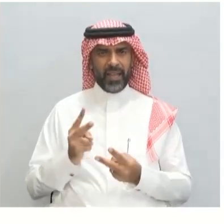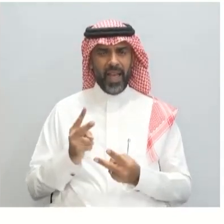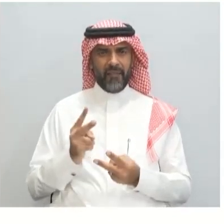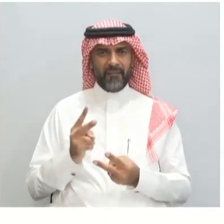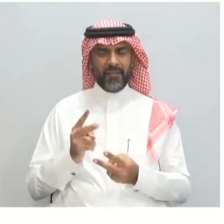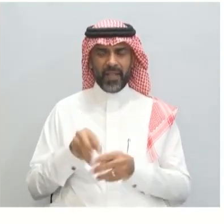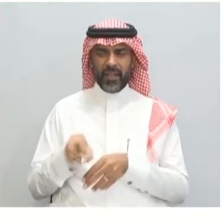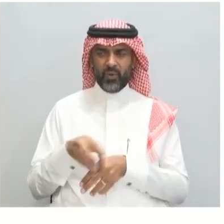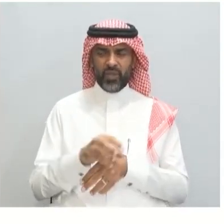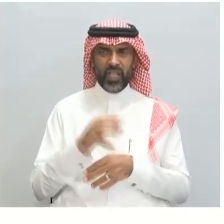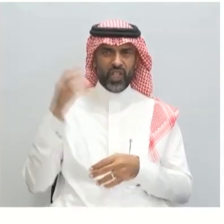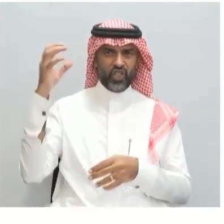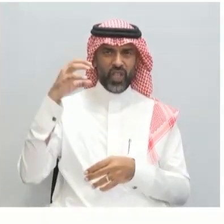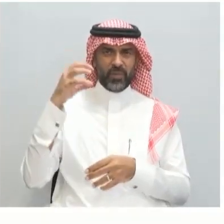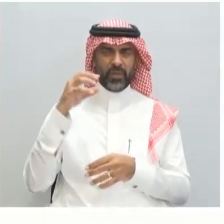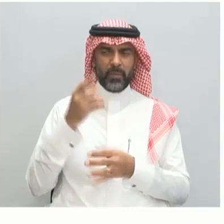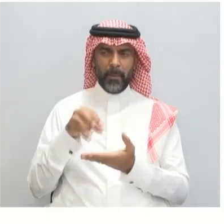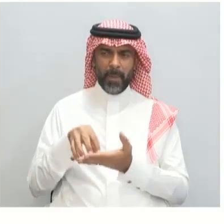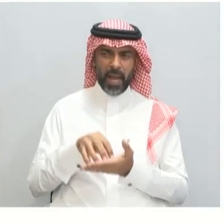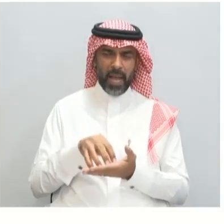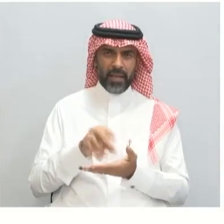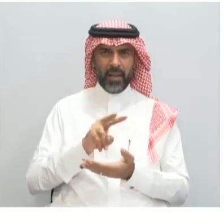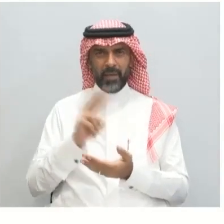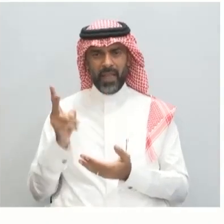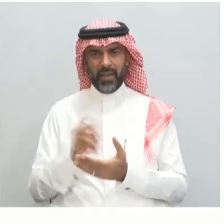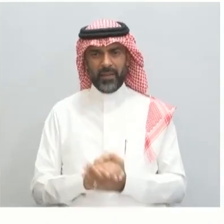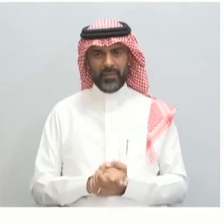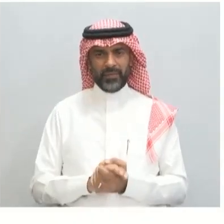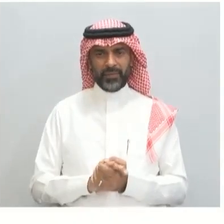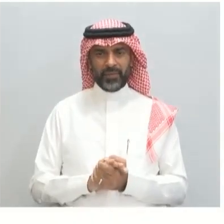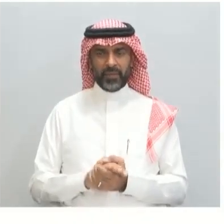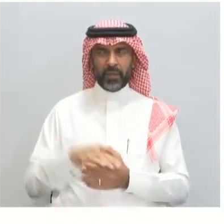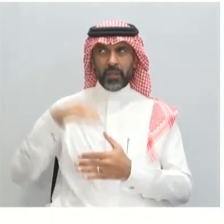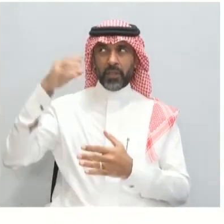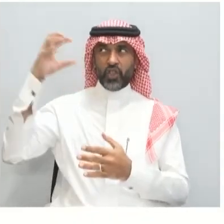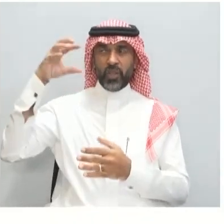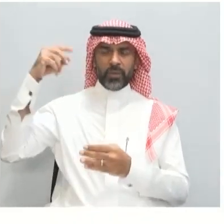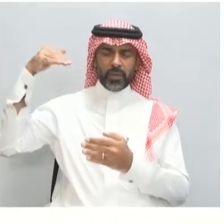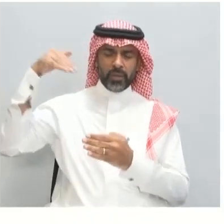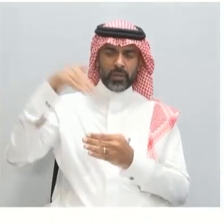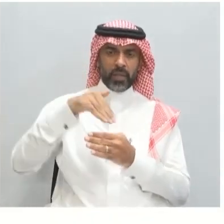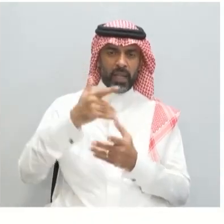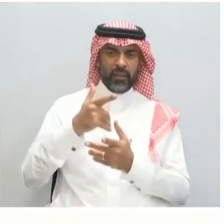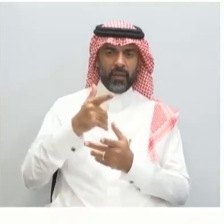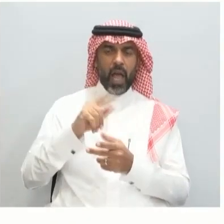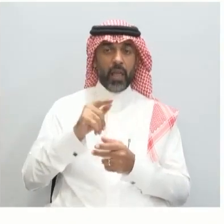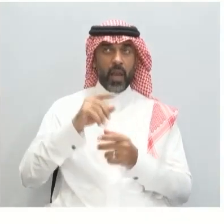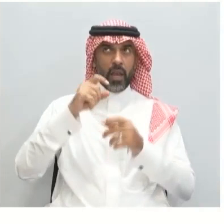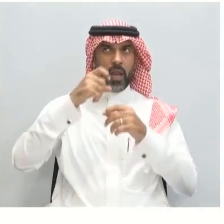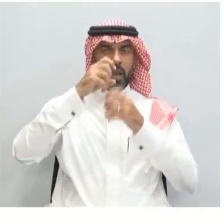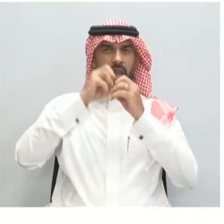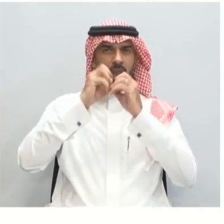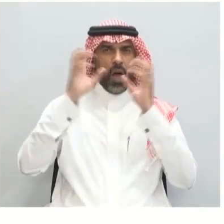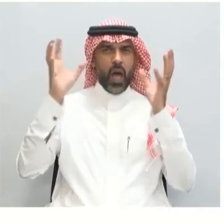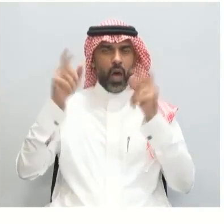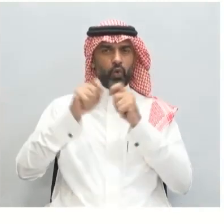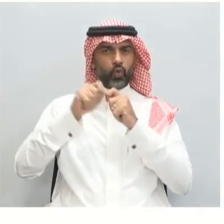اختلاف توزيع اشعه الشمس من مكان الى اخر زاويه سقوط اشعه الشمس طول النهار ايضا له تاثير ايضا